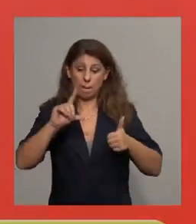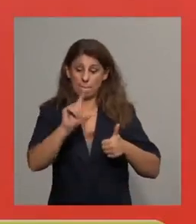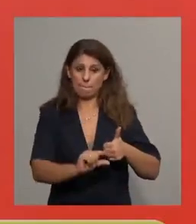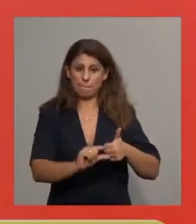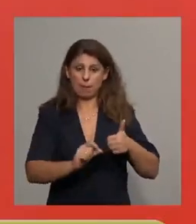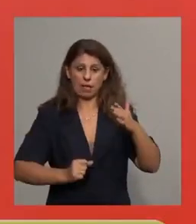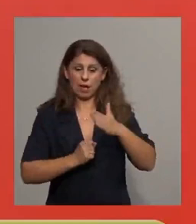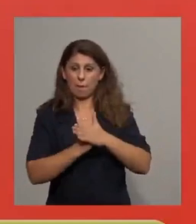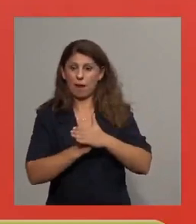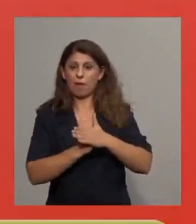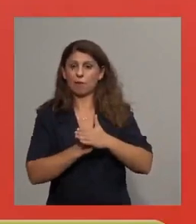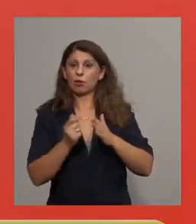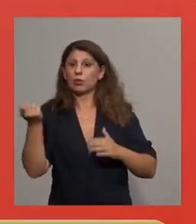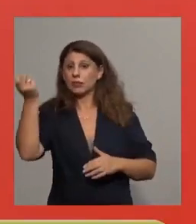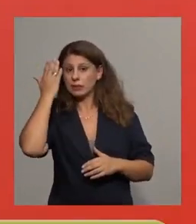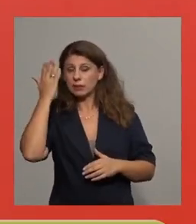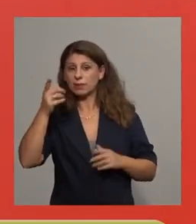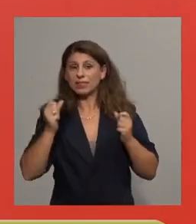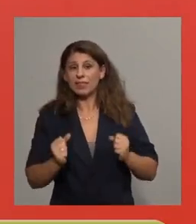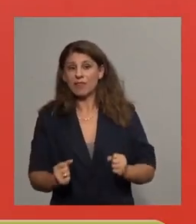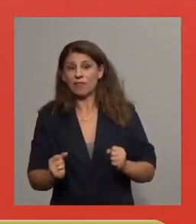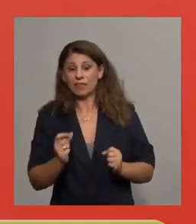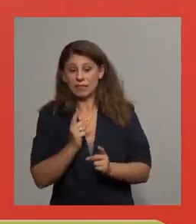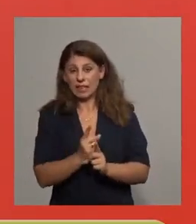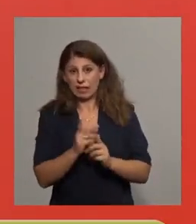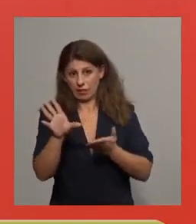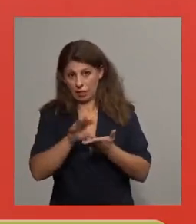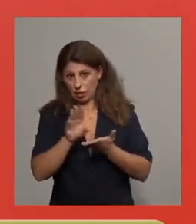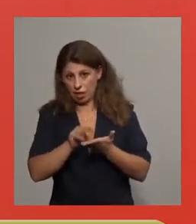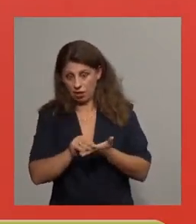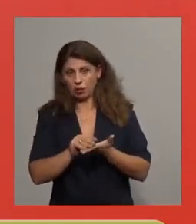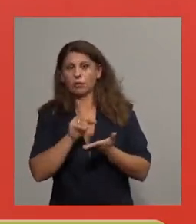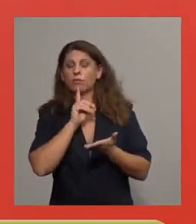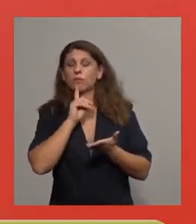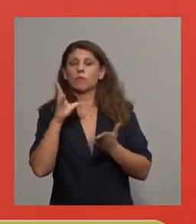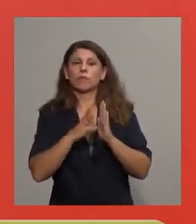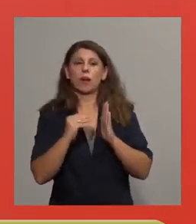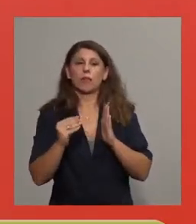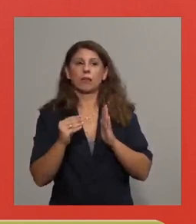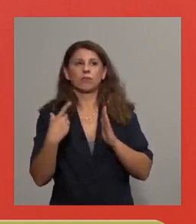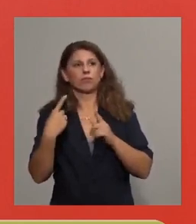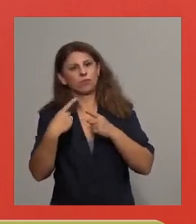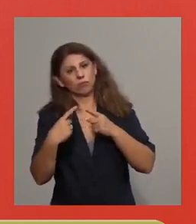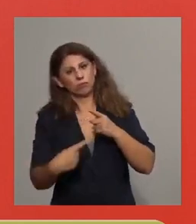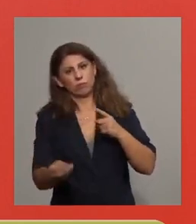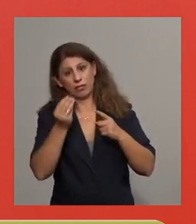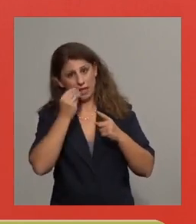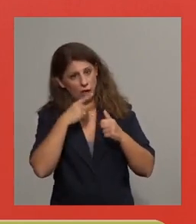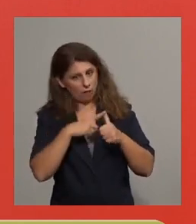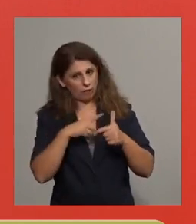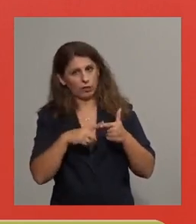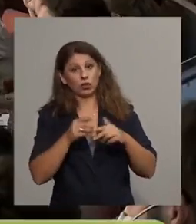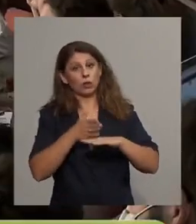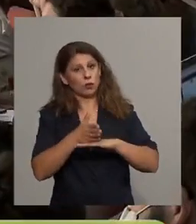και πλαφών στις τιμές σε βασικά είδη κατανάλωσης, όπως είναι διάφορα είδη διατροφής,